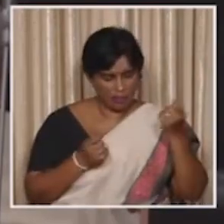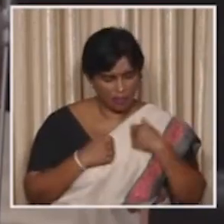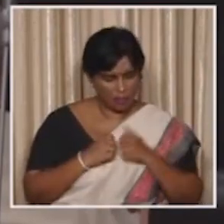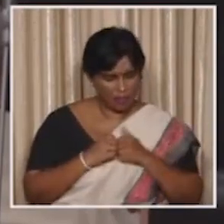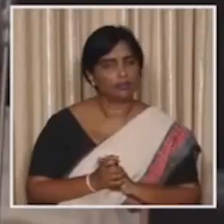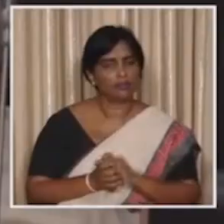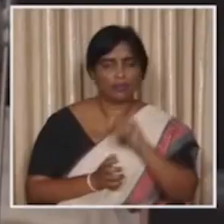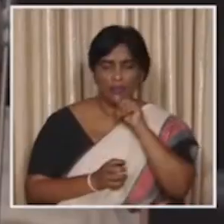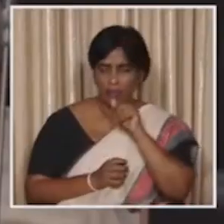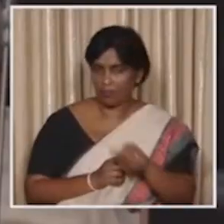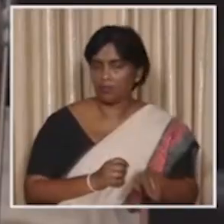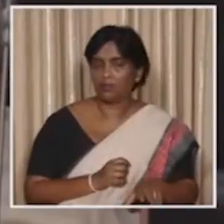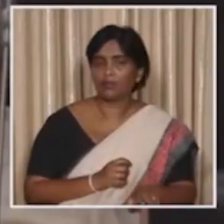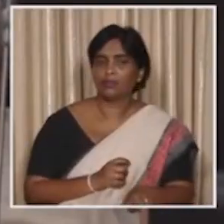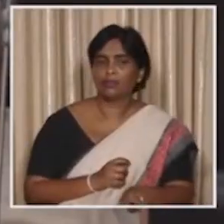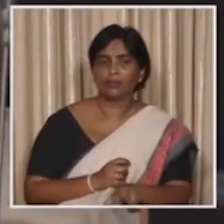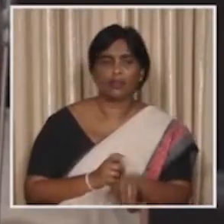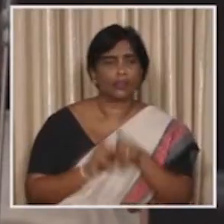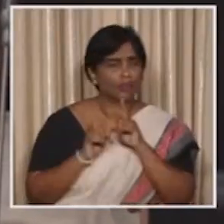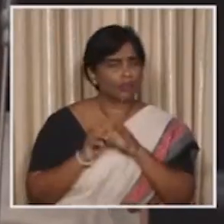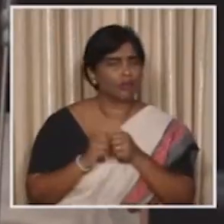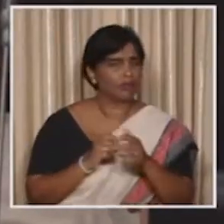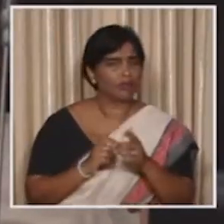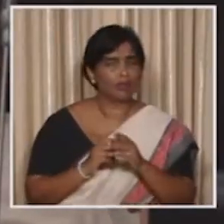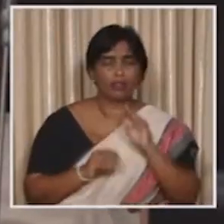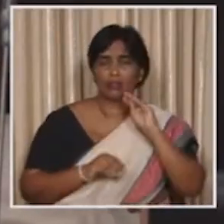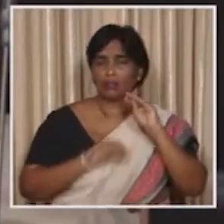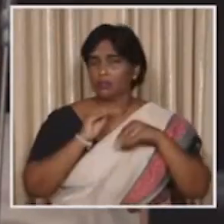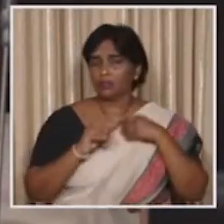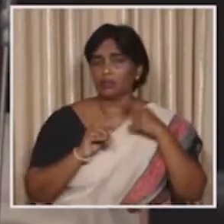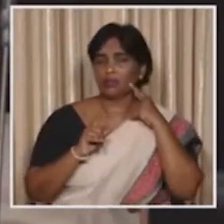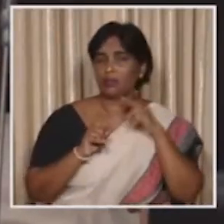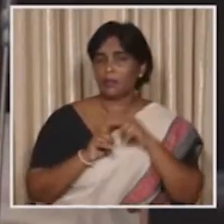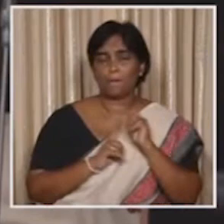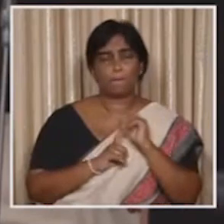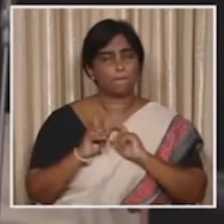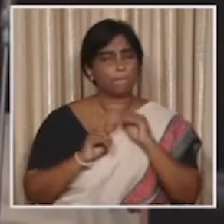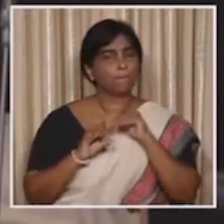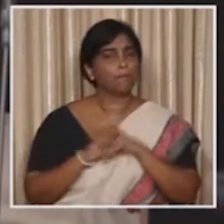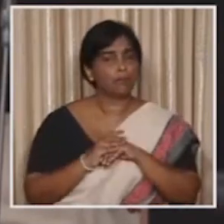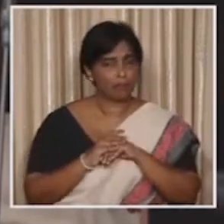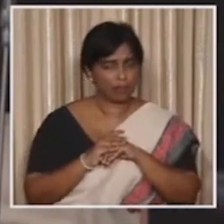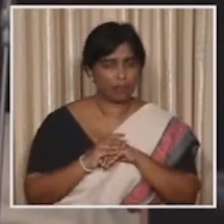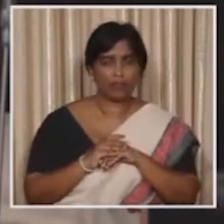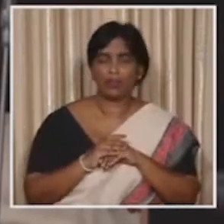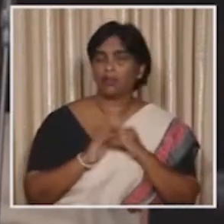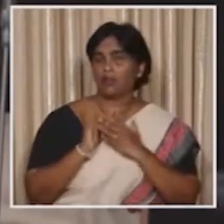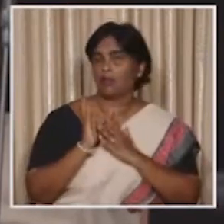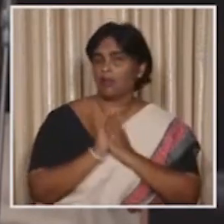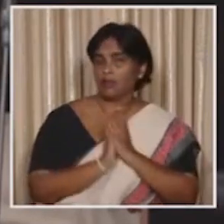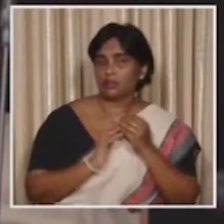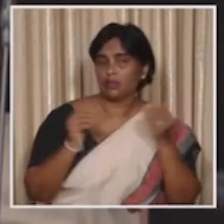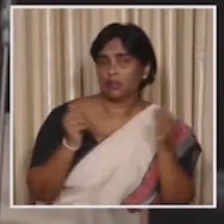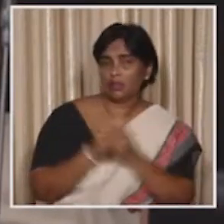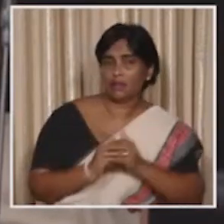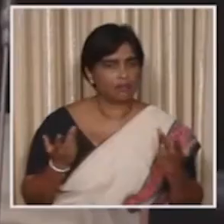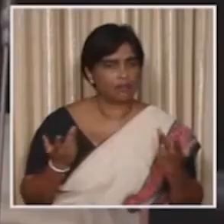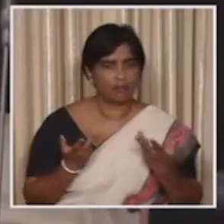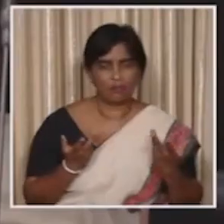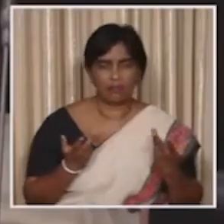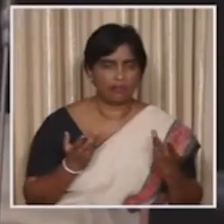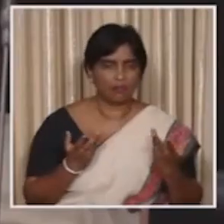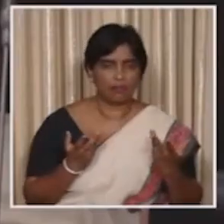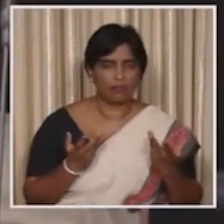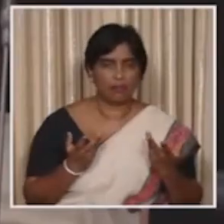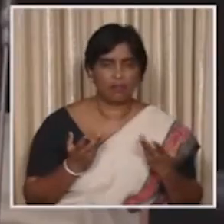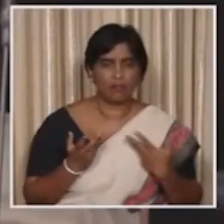එවලා තියෙන්නේ මෙහෙම කරන්න බෑ වරප්‍රසාද කියලා මේ පාර්ලිමේන්තුව ඉඳන් වරප්‍රසාදයට හැංගිලා ගහන්න බෑ